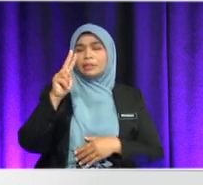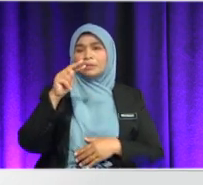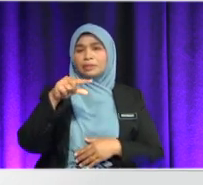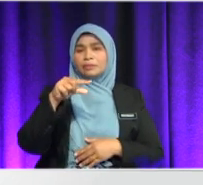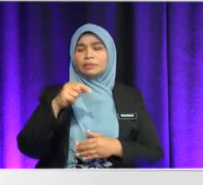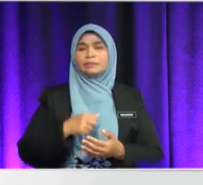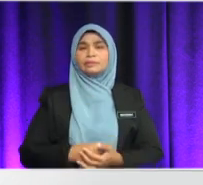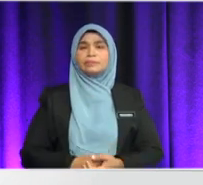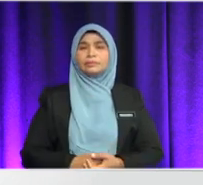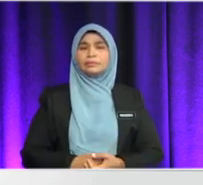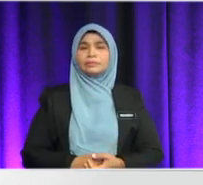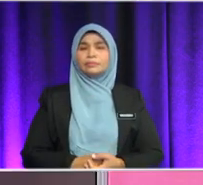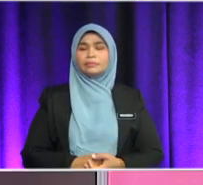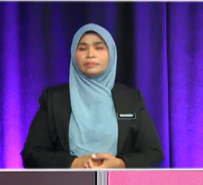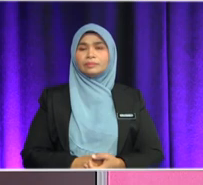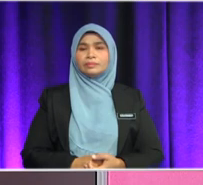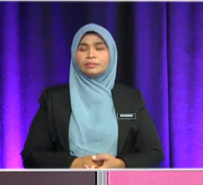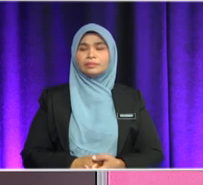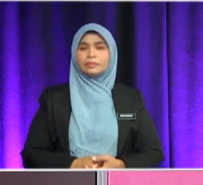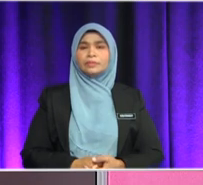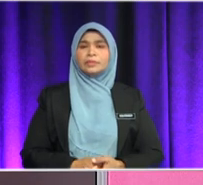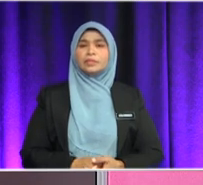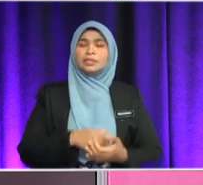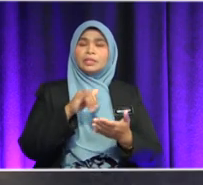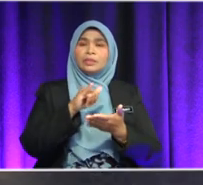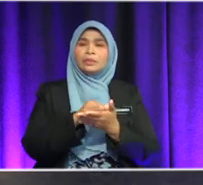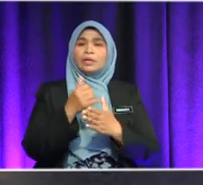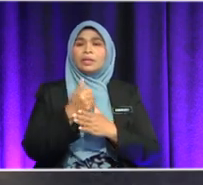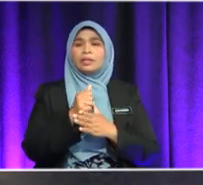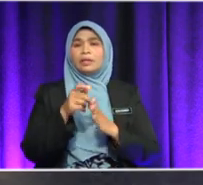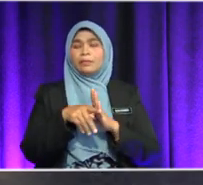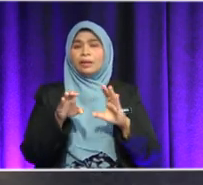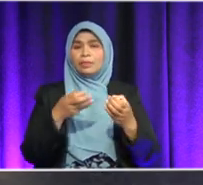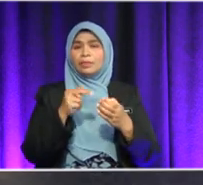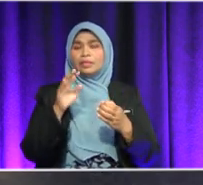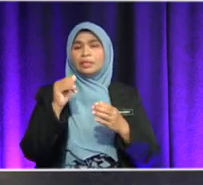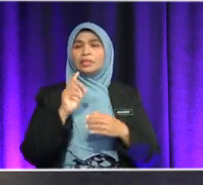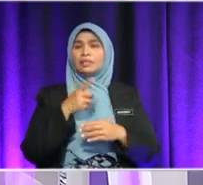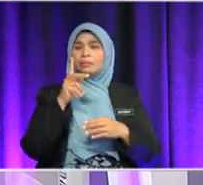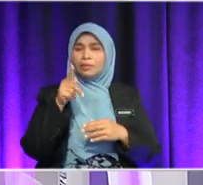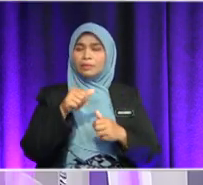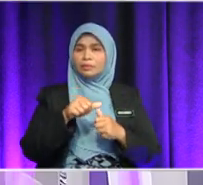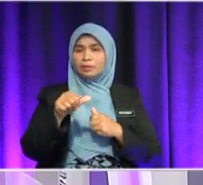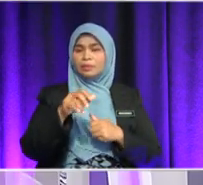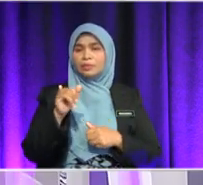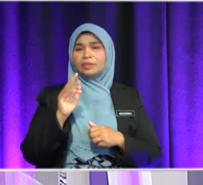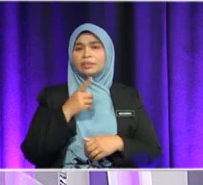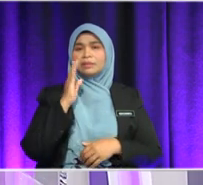yang boleh membatalkan iman yang perlu kita jauhi dan sekarang